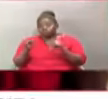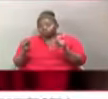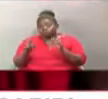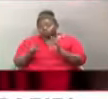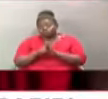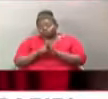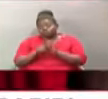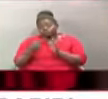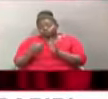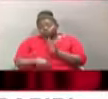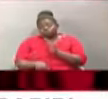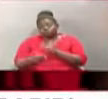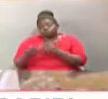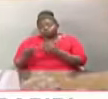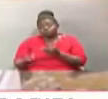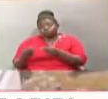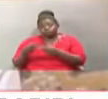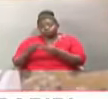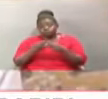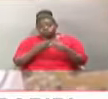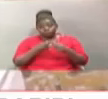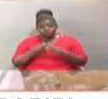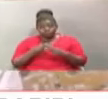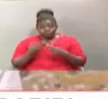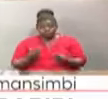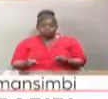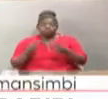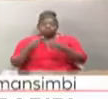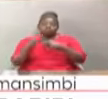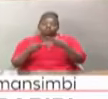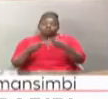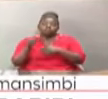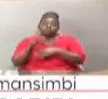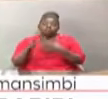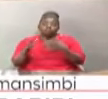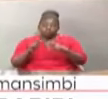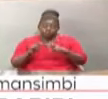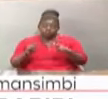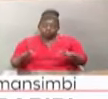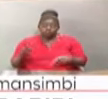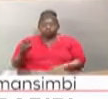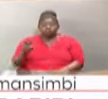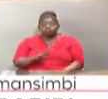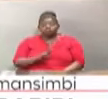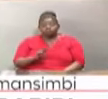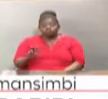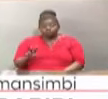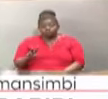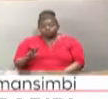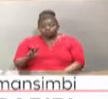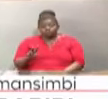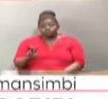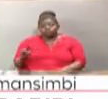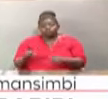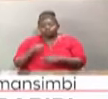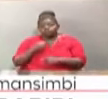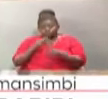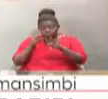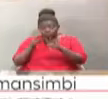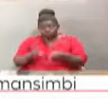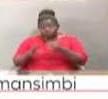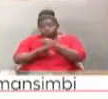nti balyekamanye. Tukyagendera ddala mu maaso okukola ebikwekweto ebifaanana bwe biti era nina essuubi nti